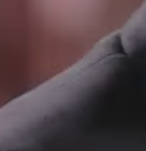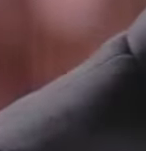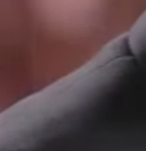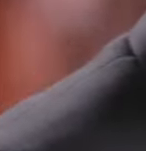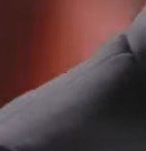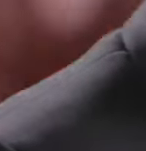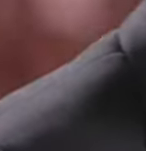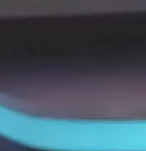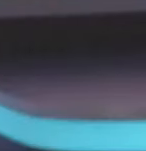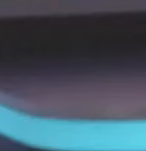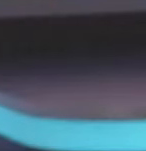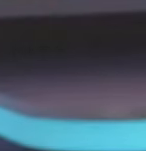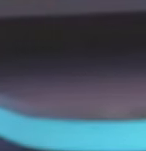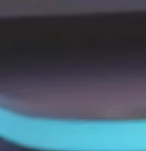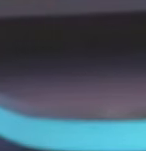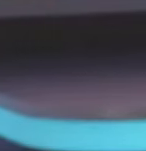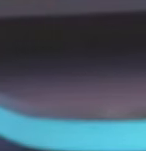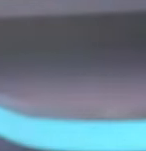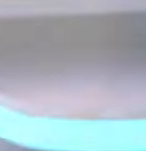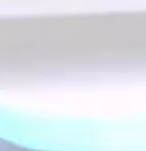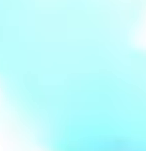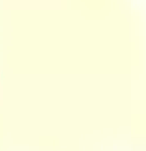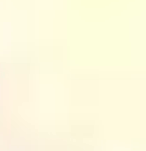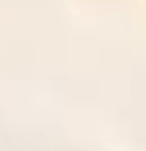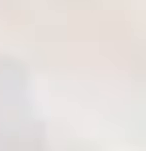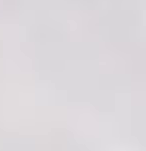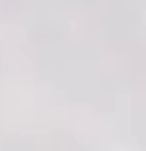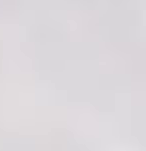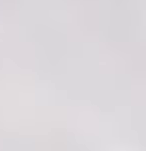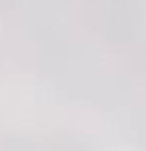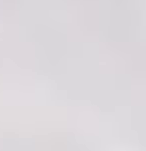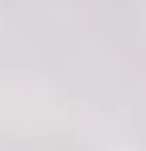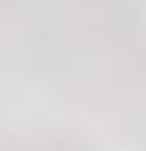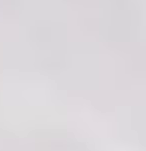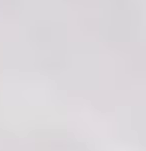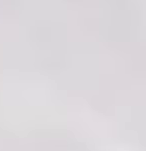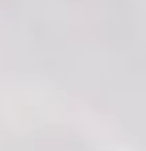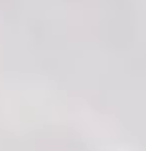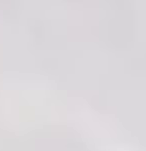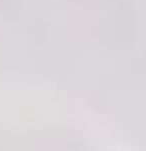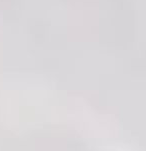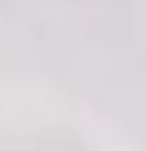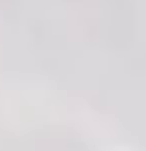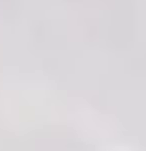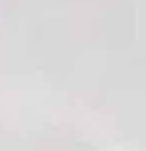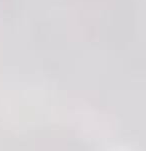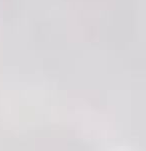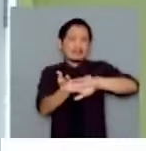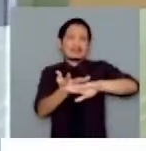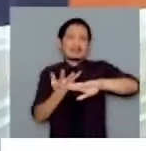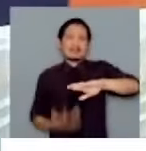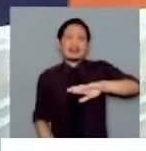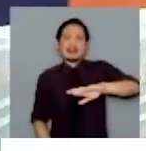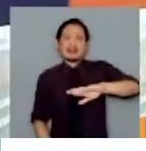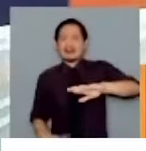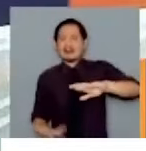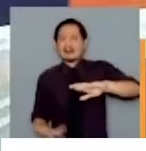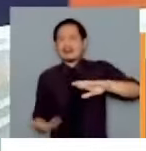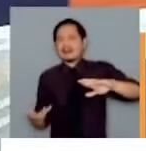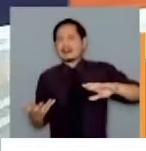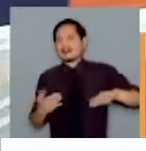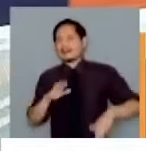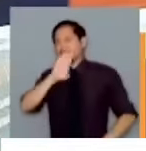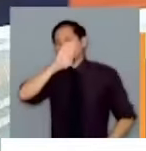paraang makakaapekto sa kanila, sa paraang mahalaga sa kanila. GMA Integrated News, ang news authority ng Filipino.